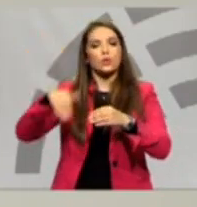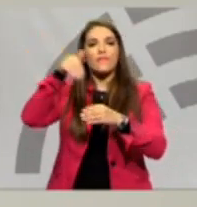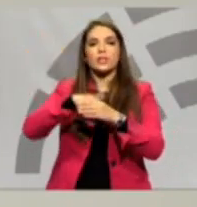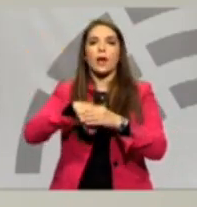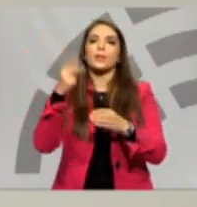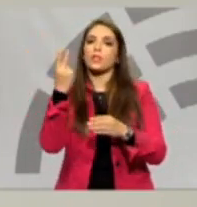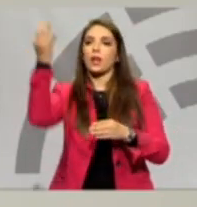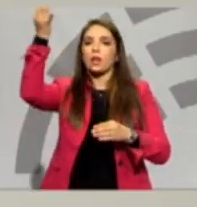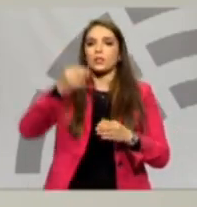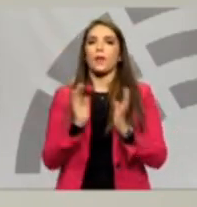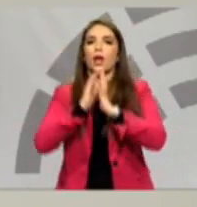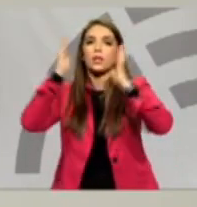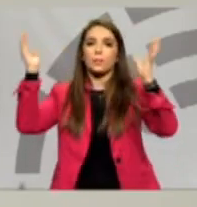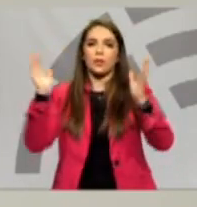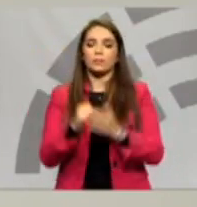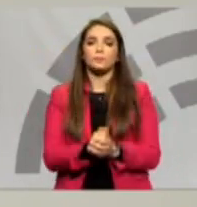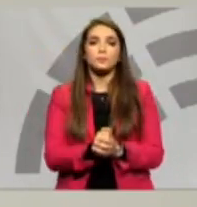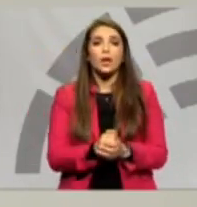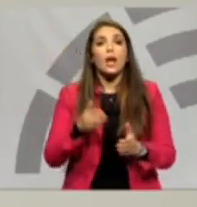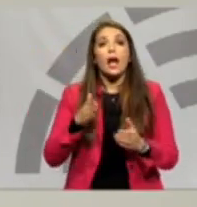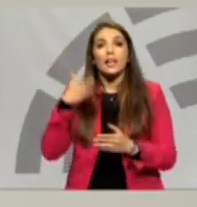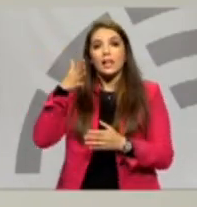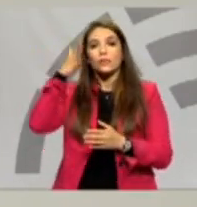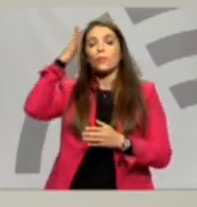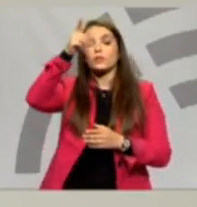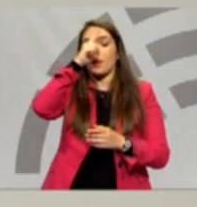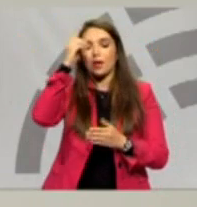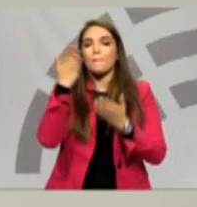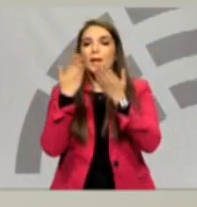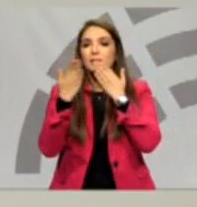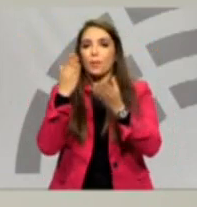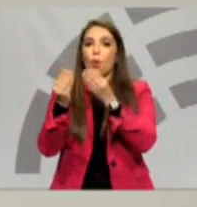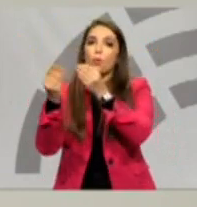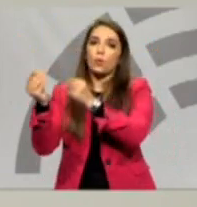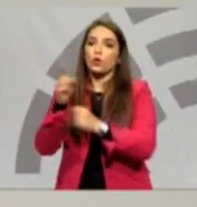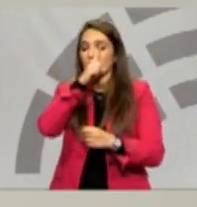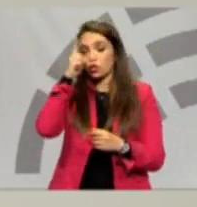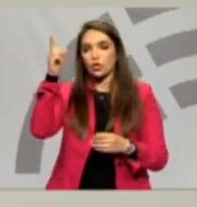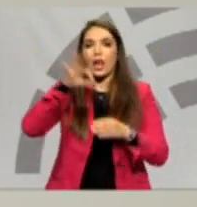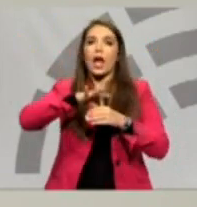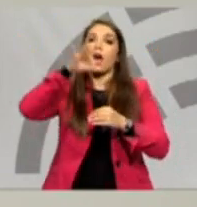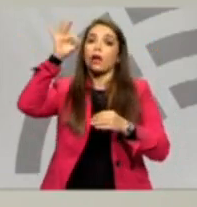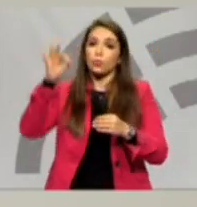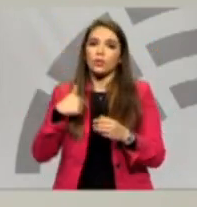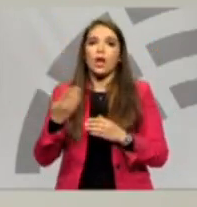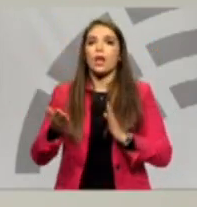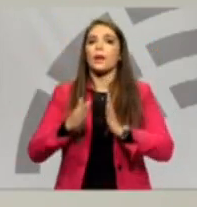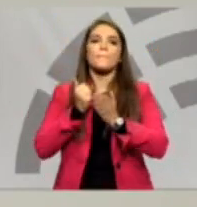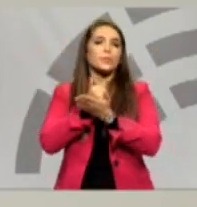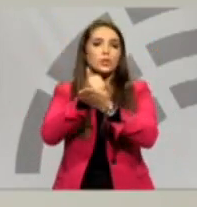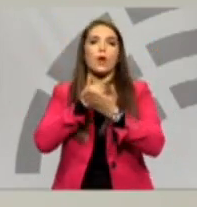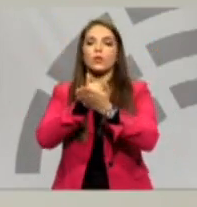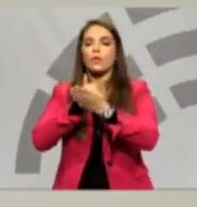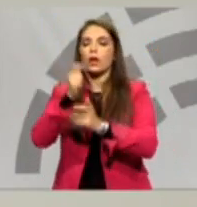بنسبه كبيره من اصواتكم اللي يخليني نشكركم ونوعدكم انه اذا تم اختيار فاطمه بس تكون